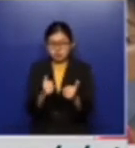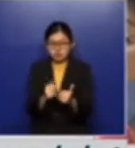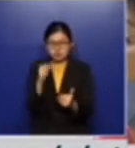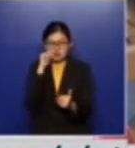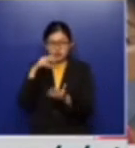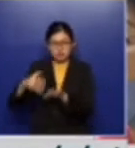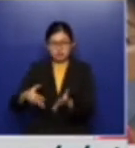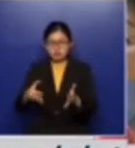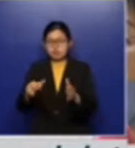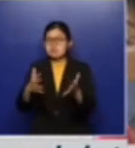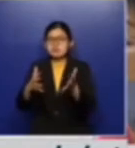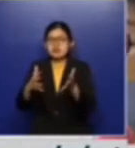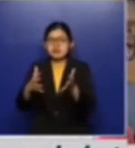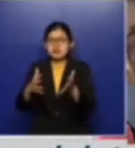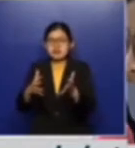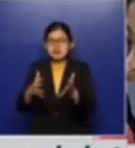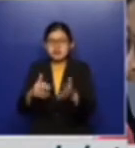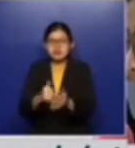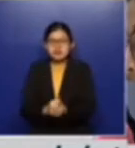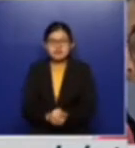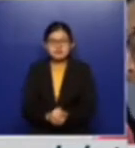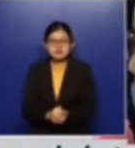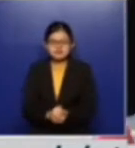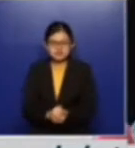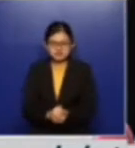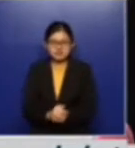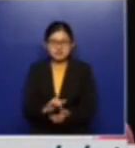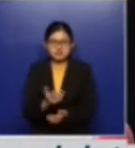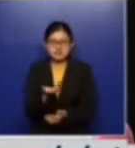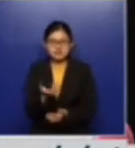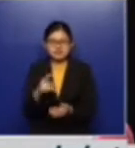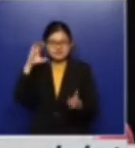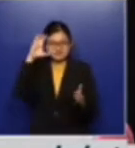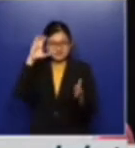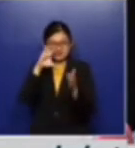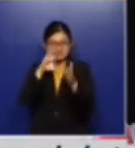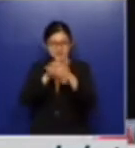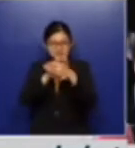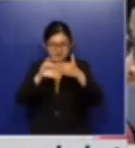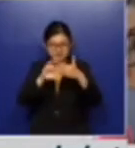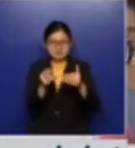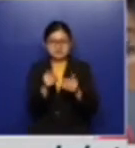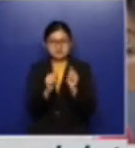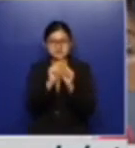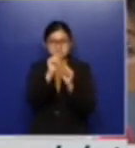ลประทานแต่ประการใด โดยขออนุญาตสไลด์ที่1ครับ